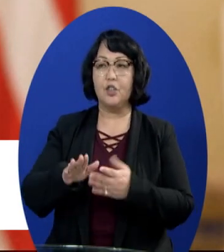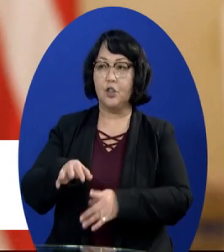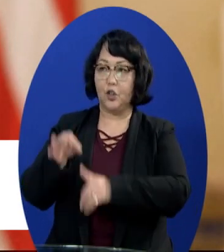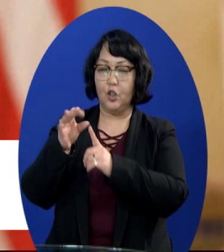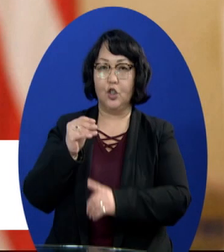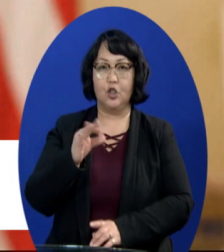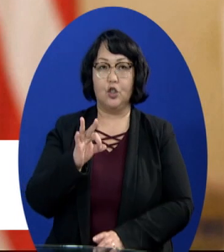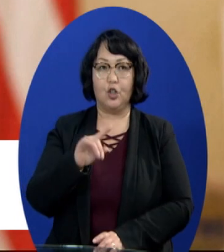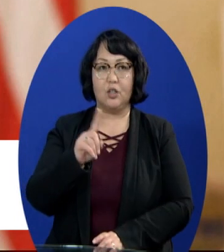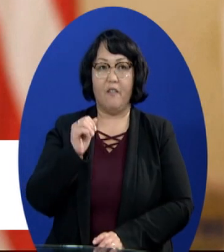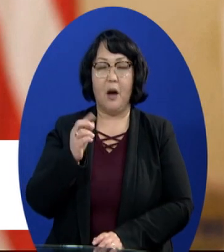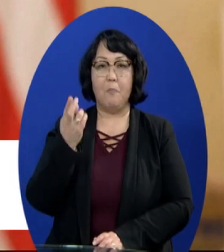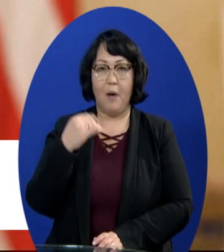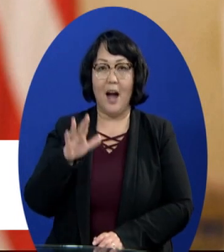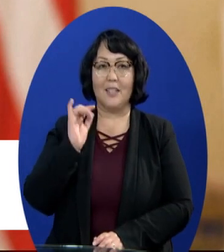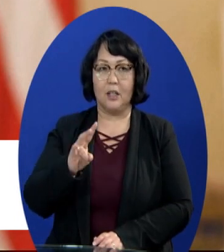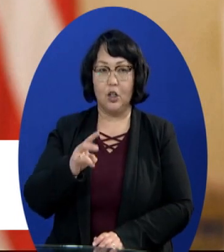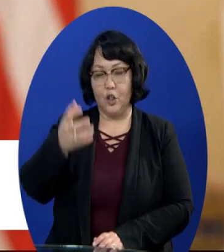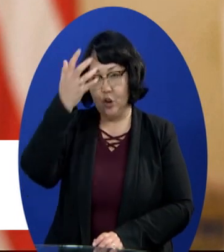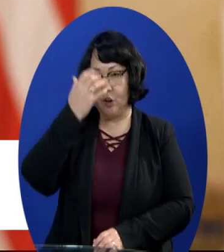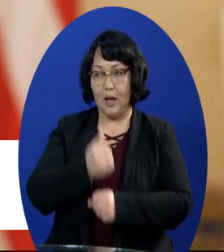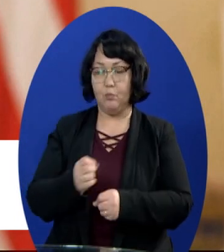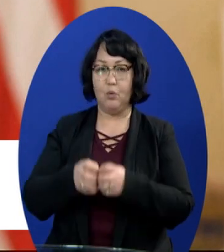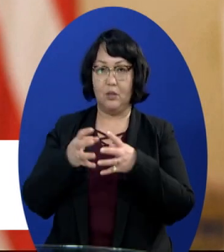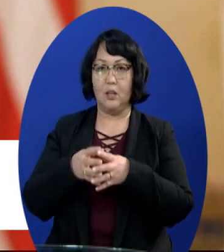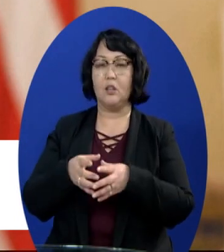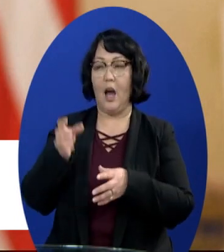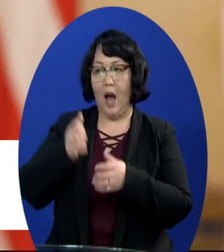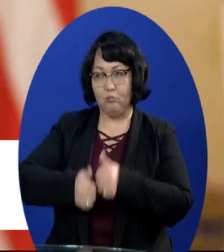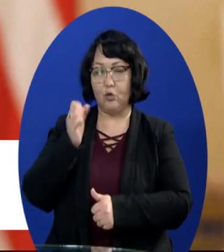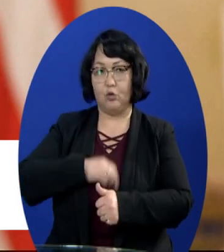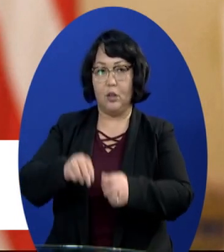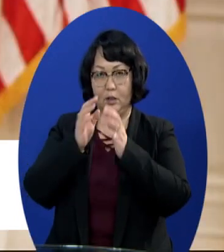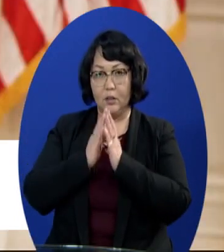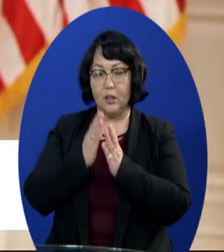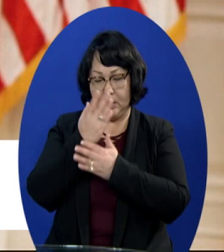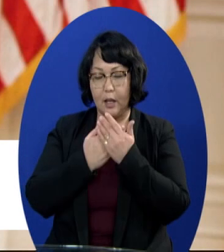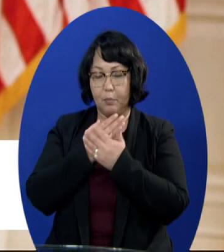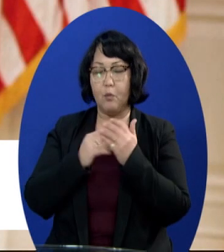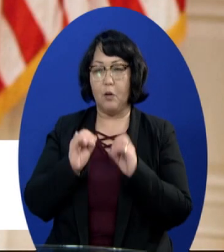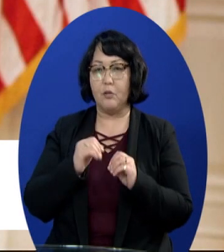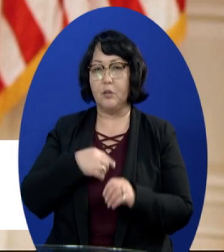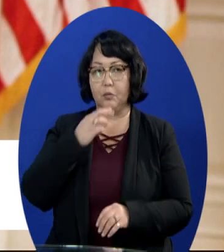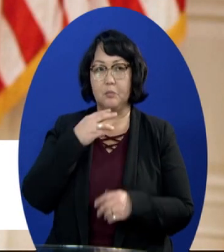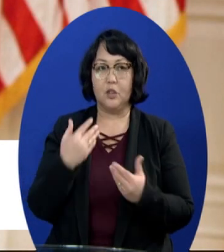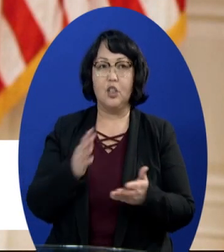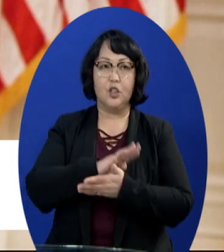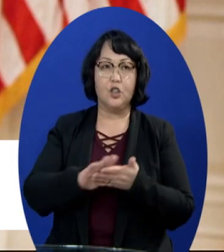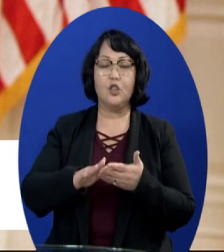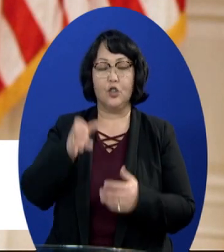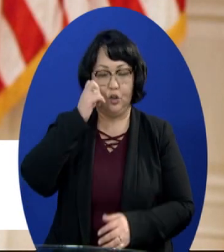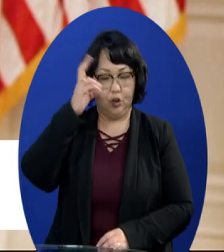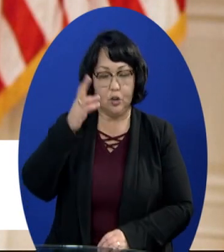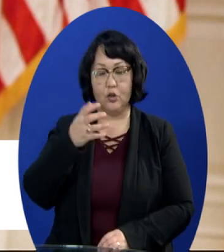ерөнхийлөгч Жозеф Байдны засаг захиргааны амжилтын төлөө залбирах болно гэдгээ мэдгдсэн юм. Би шинээр ерөнхийлөгчийн засаг